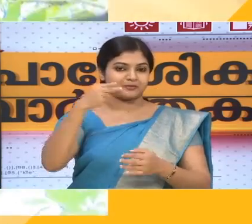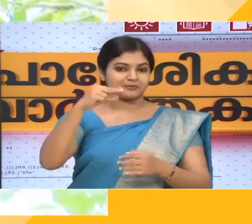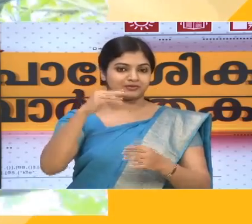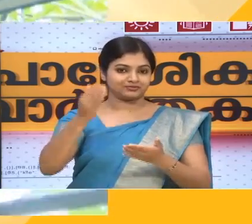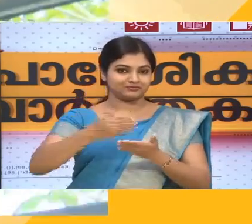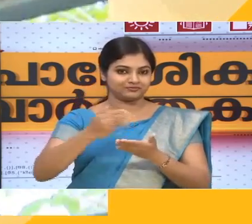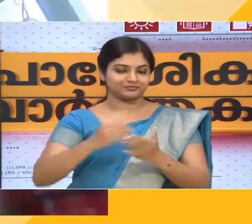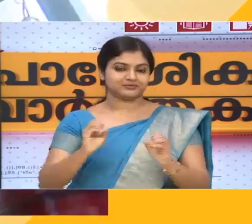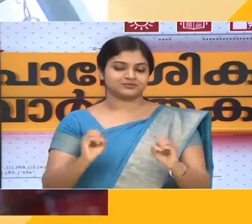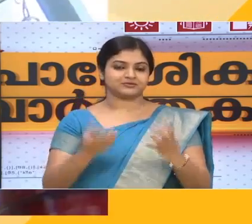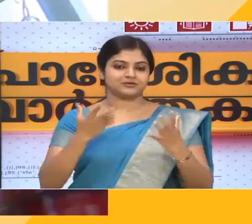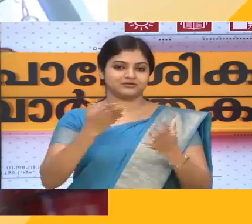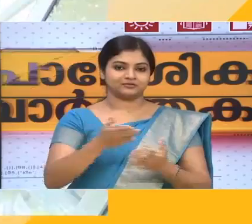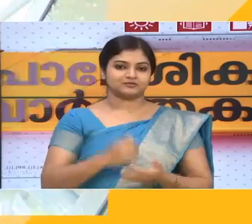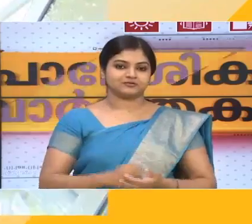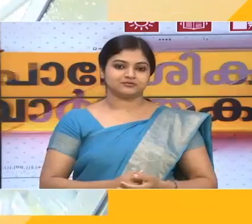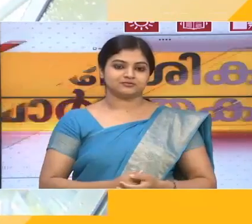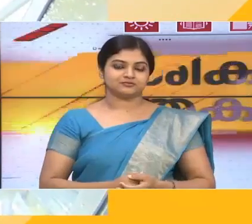കൂടെ കൂട്ടി തുടങ്ങിയത്.